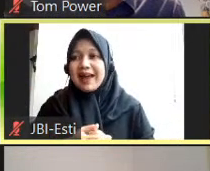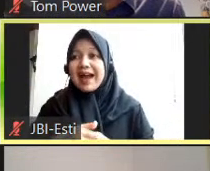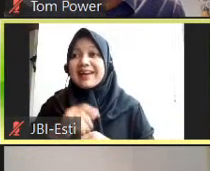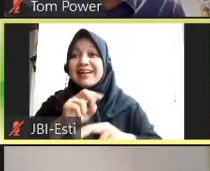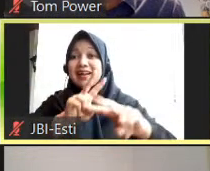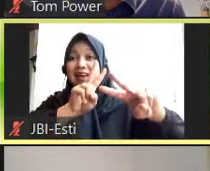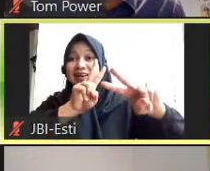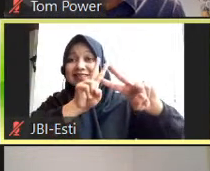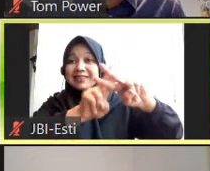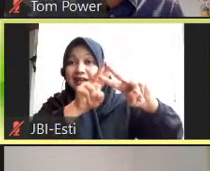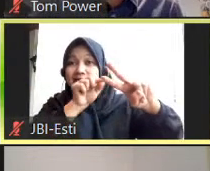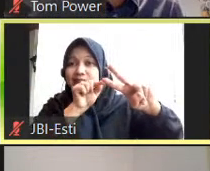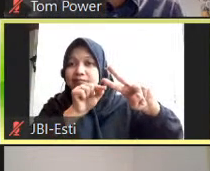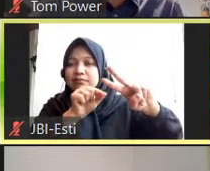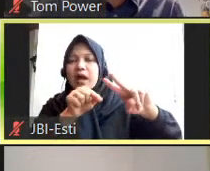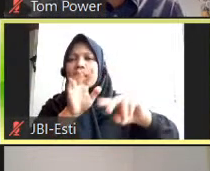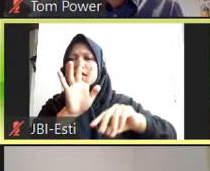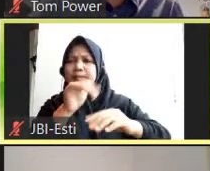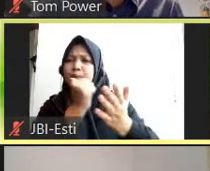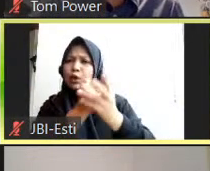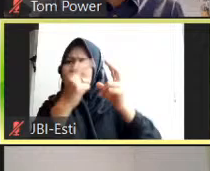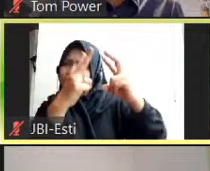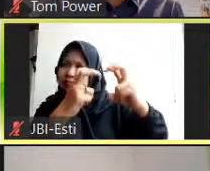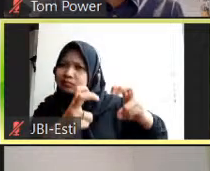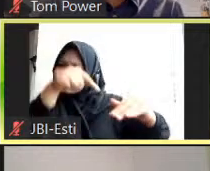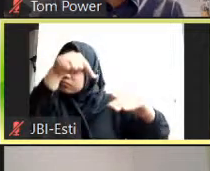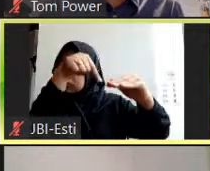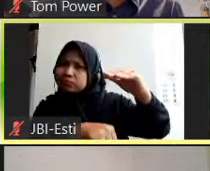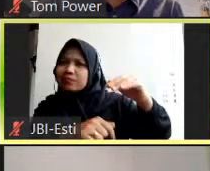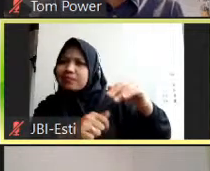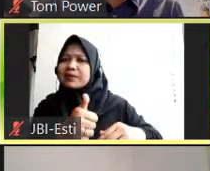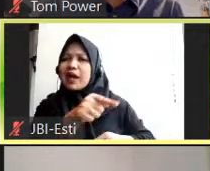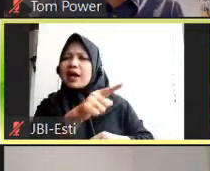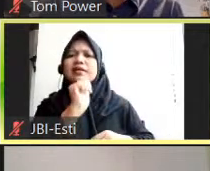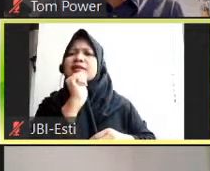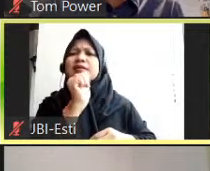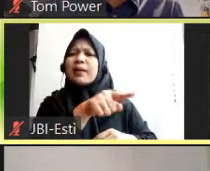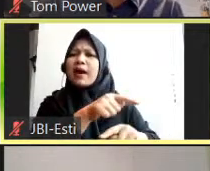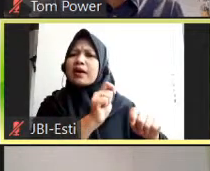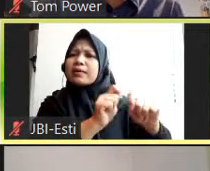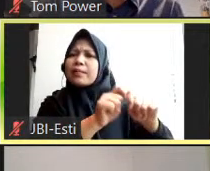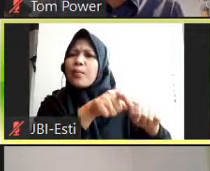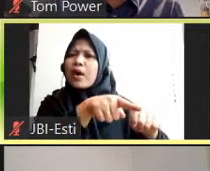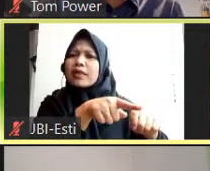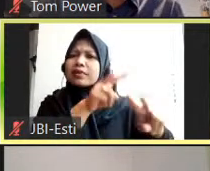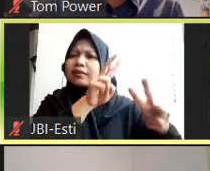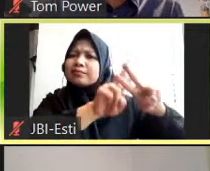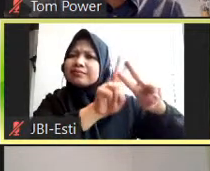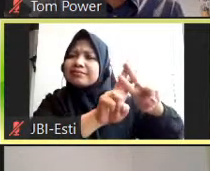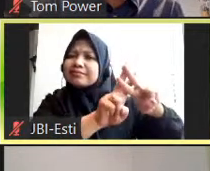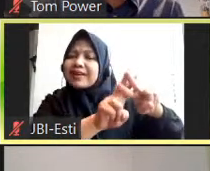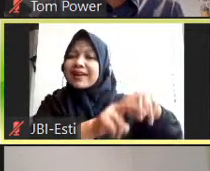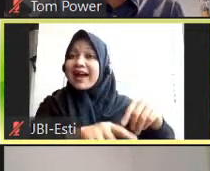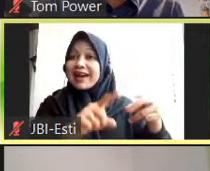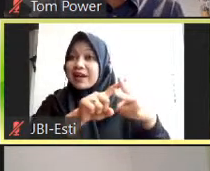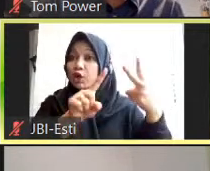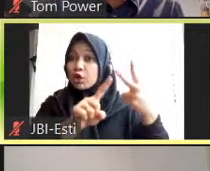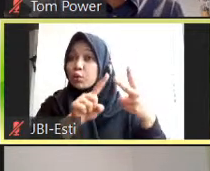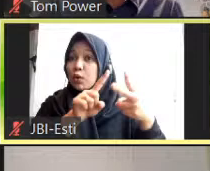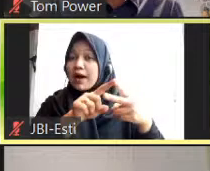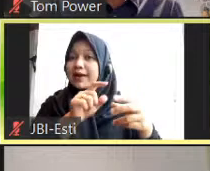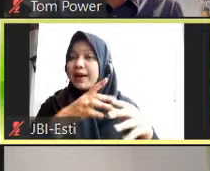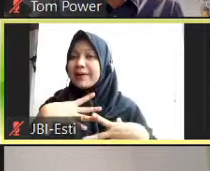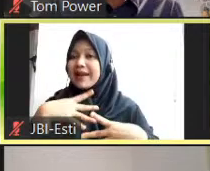tersebut. Inisiatornya misalnya ada dua tagar yang menarik, yaitu tagar Omnibus